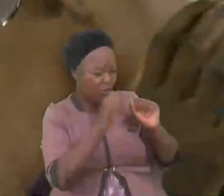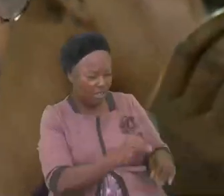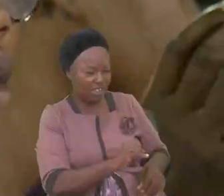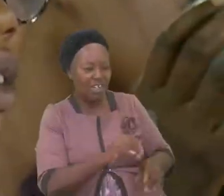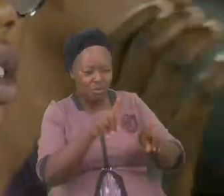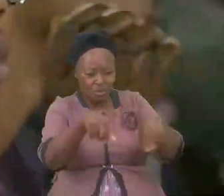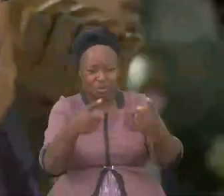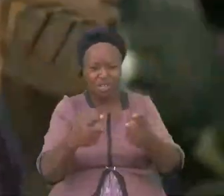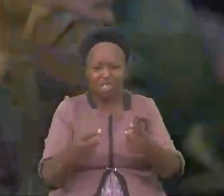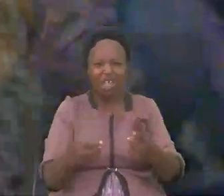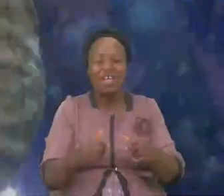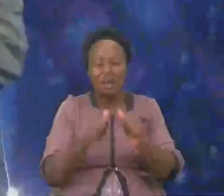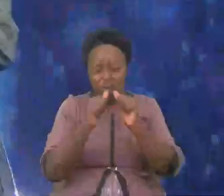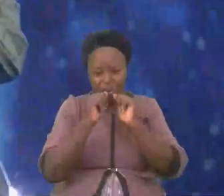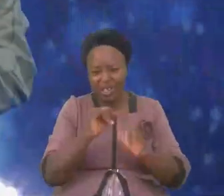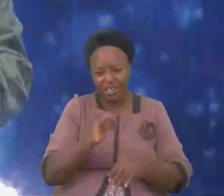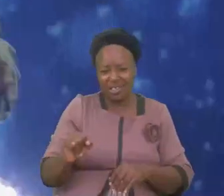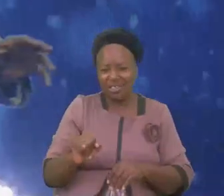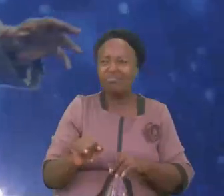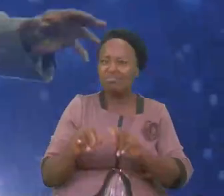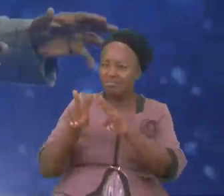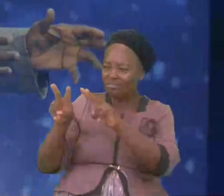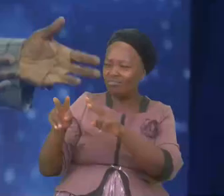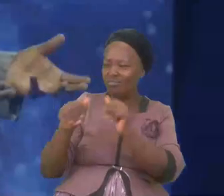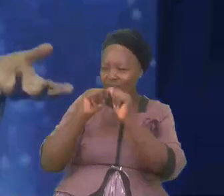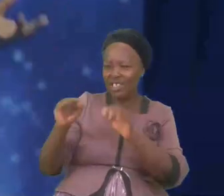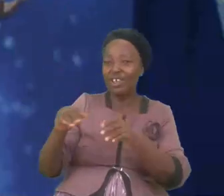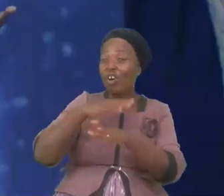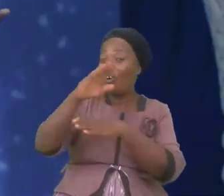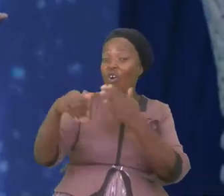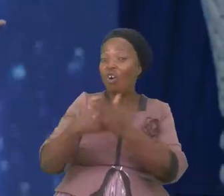tel côté, bénédiction. Tu vas de tel côté, bénédiction.